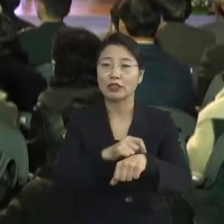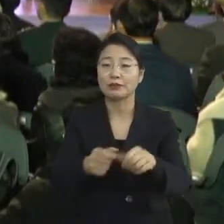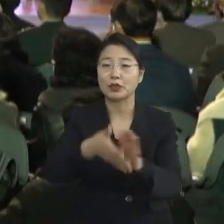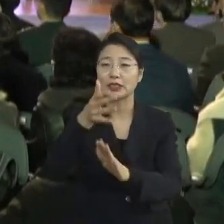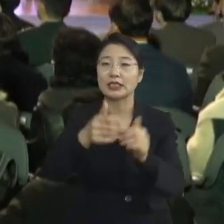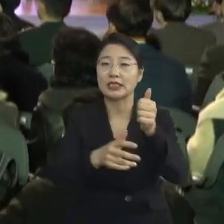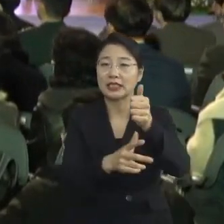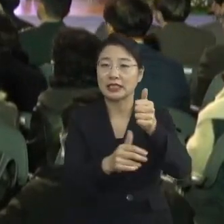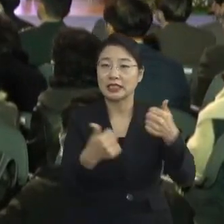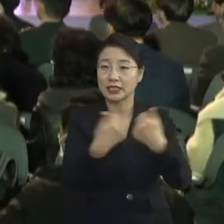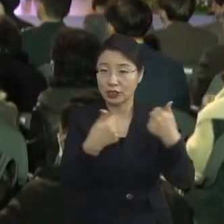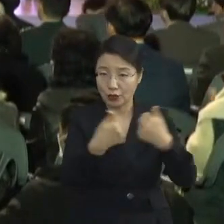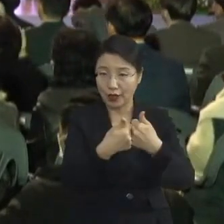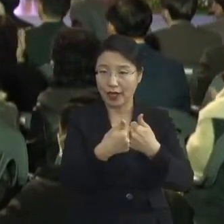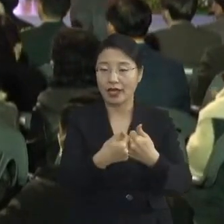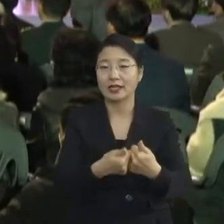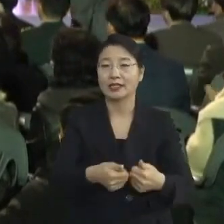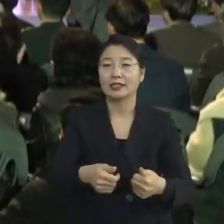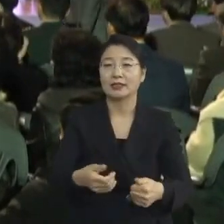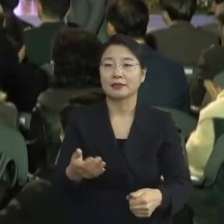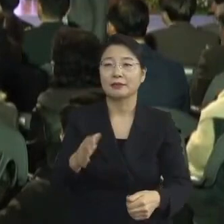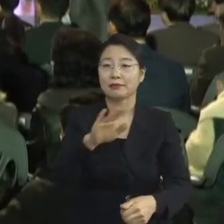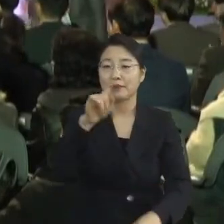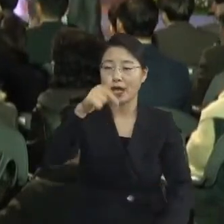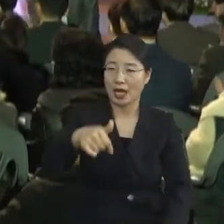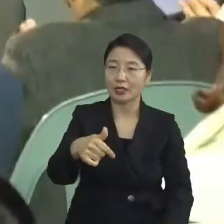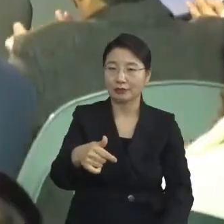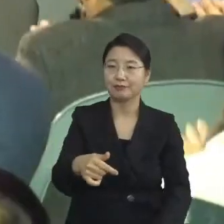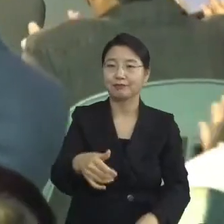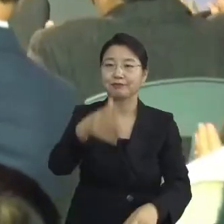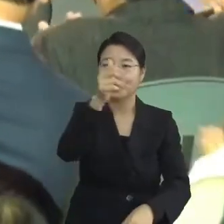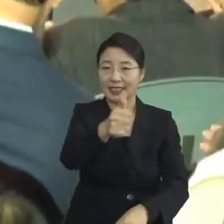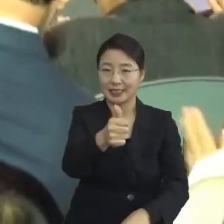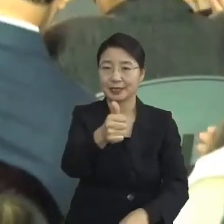서울특별시의회 박주웅 전 의장님 참석하셨습니다.